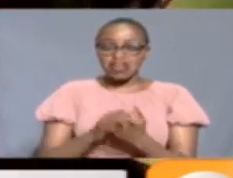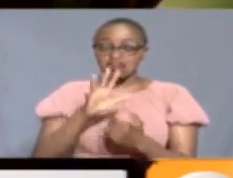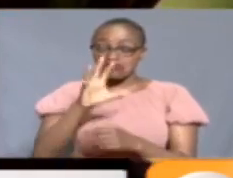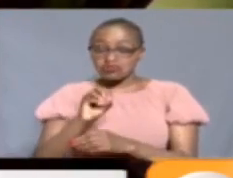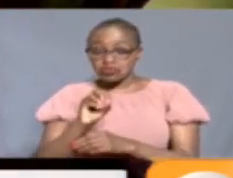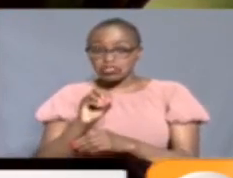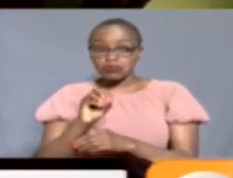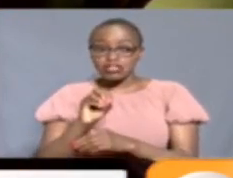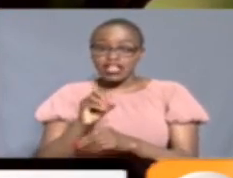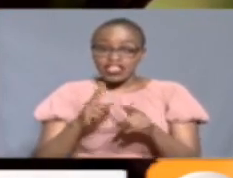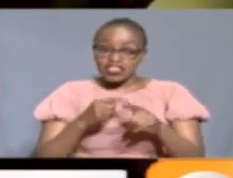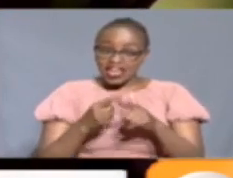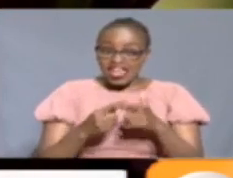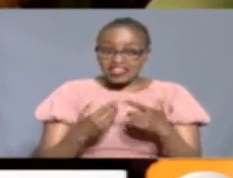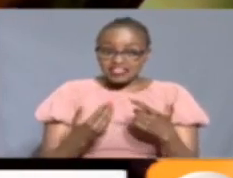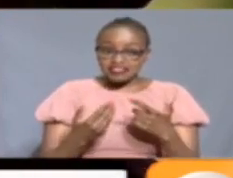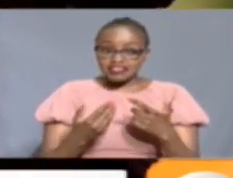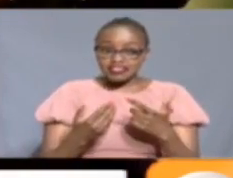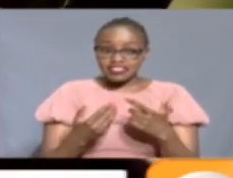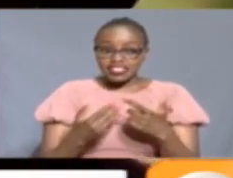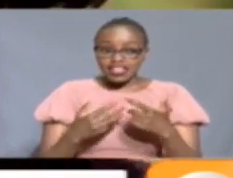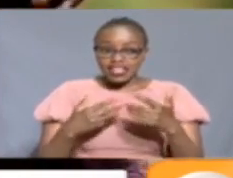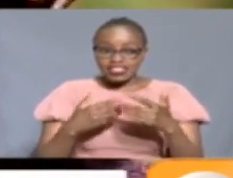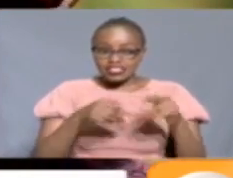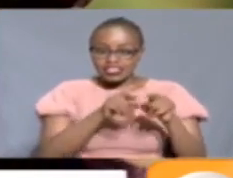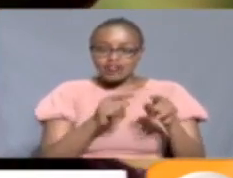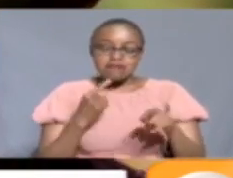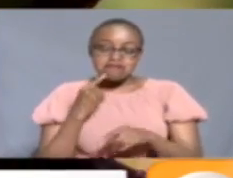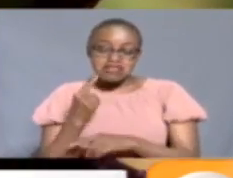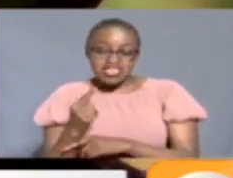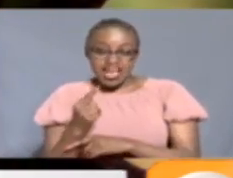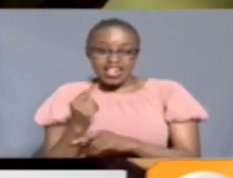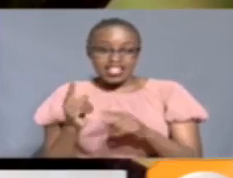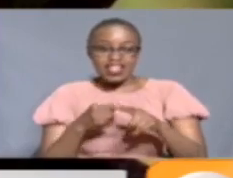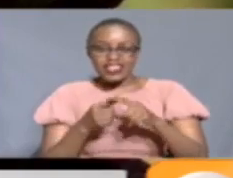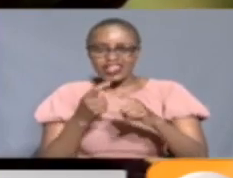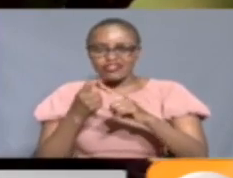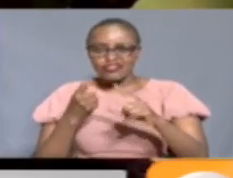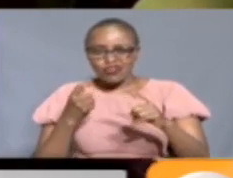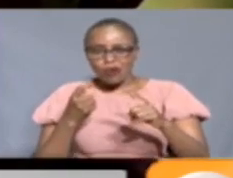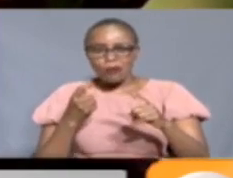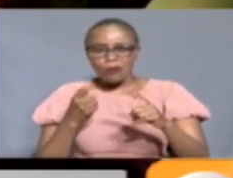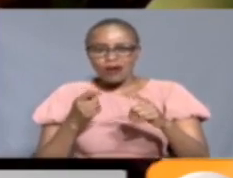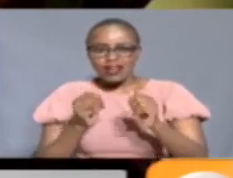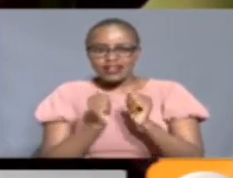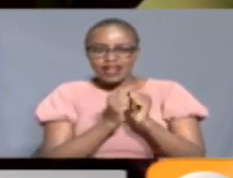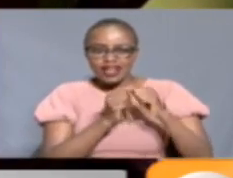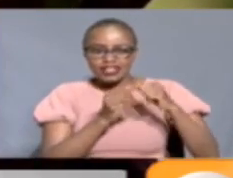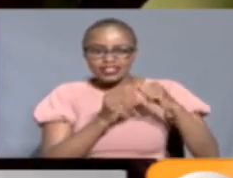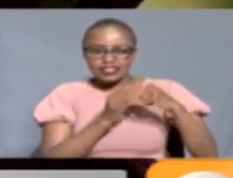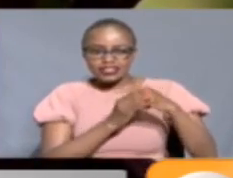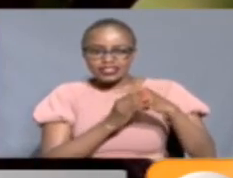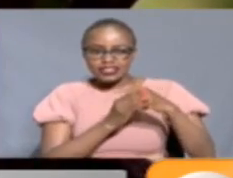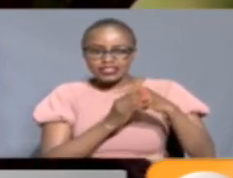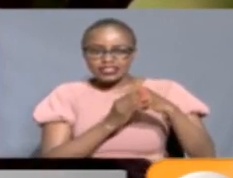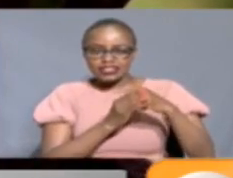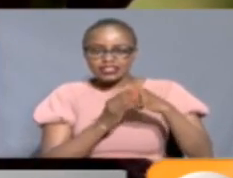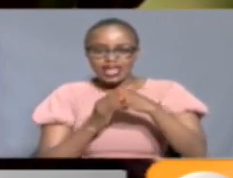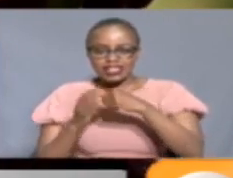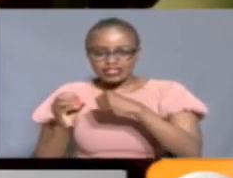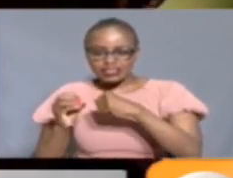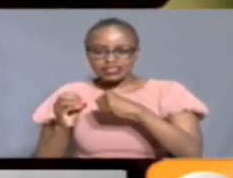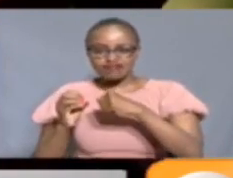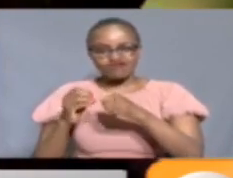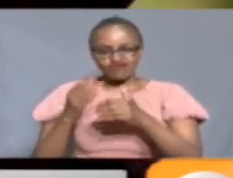50 ikawa mpaka 100, lakini kuanzia mwaka wa 90 kuanzia